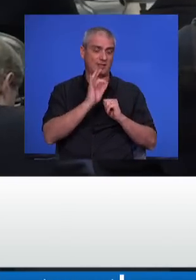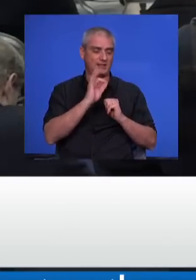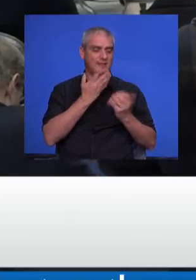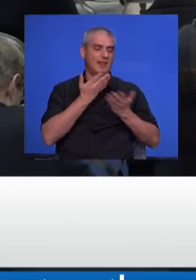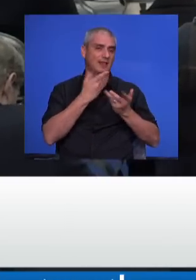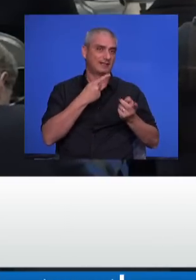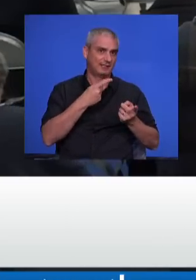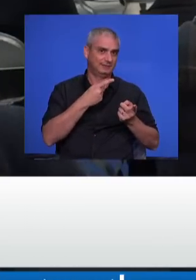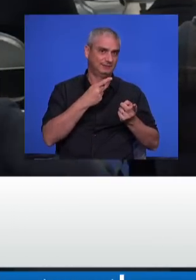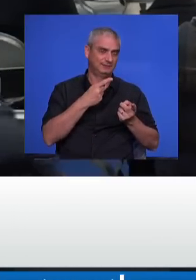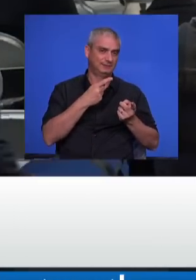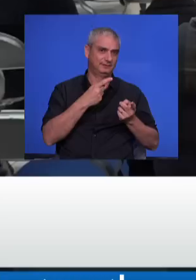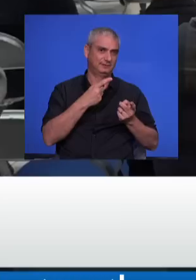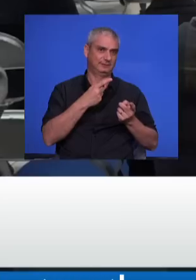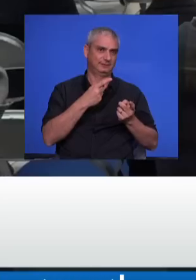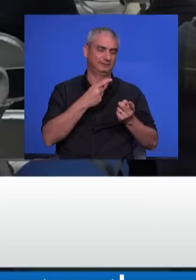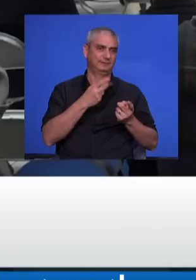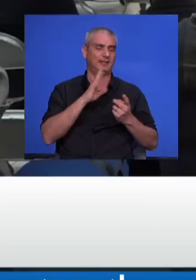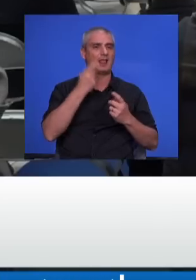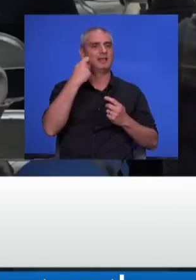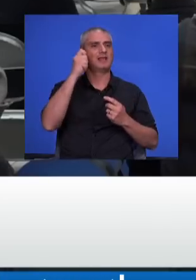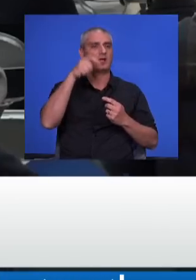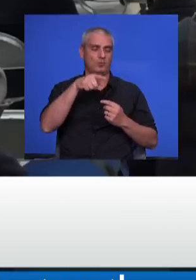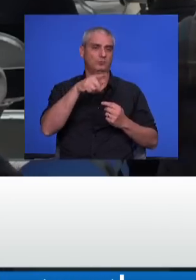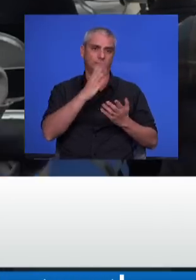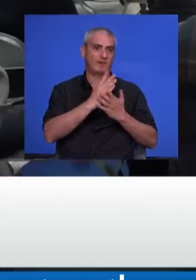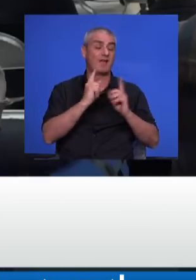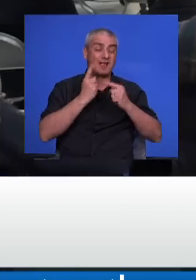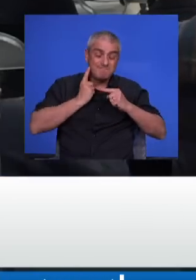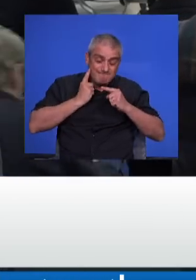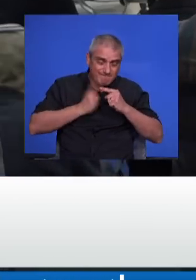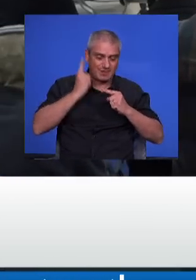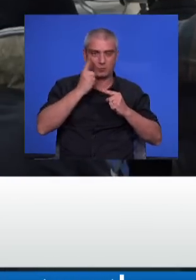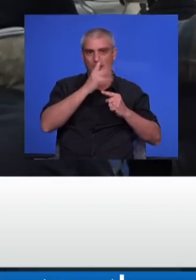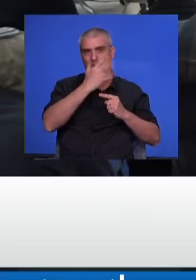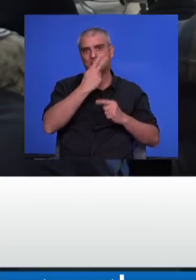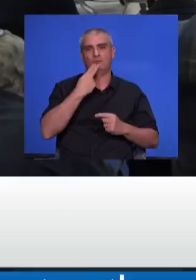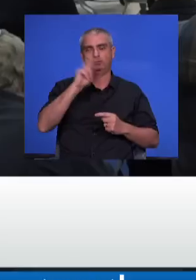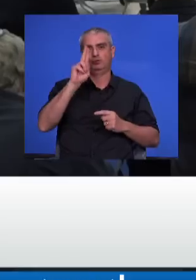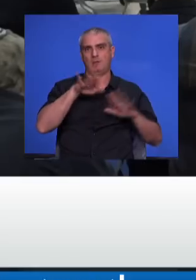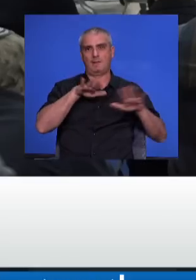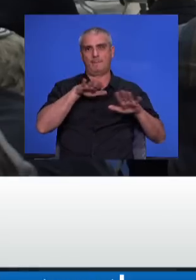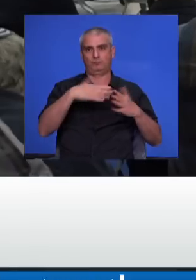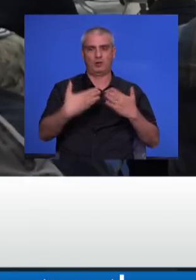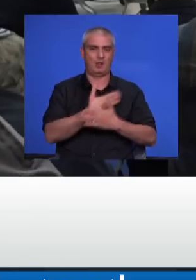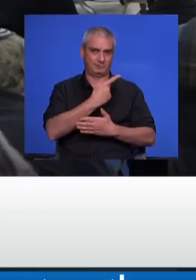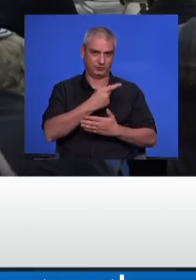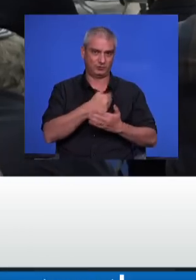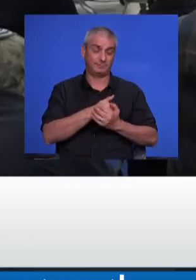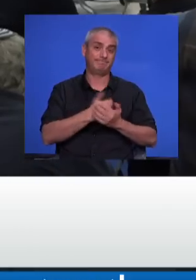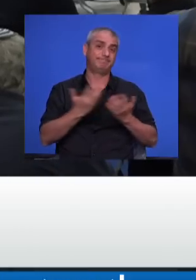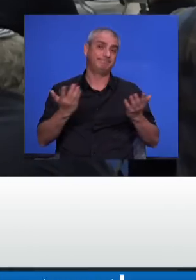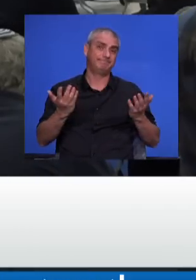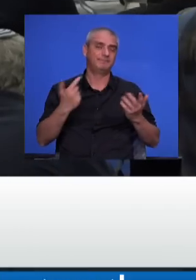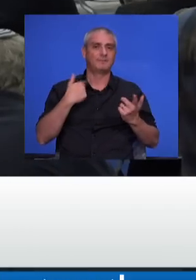להתייחס לגל ההתייקרויות הזה שקרה בדיוק כאשר הושבעה הממשלה הזאת. אז